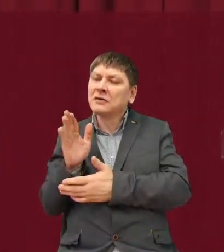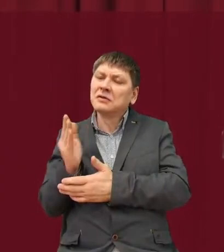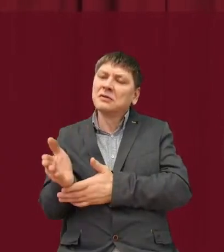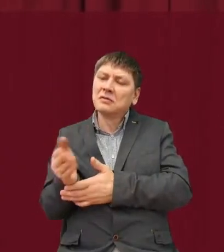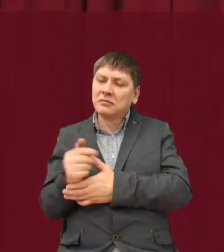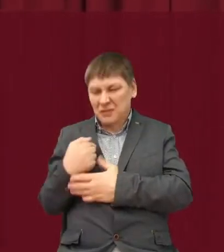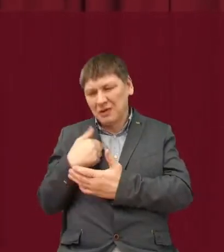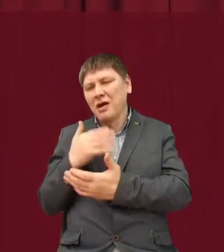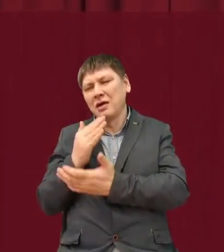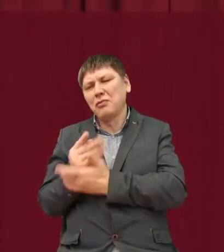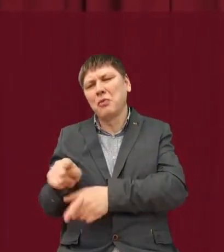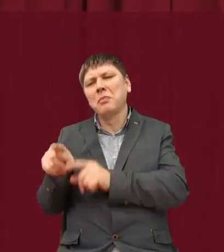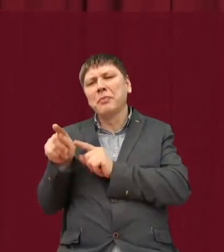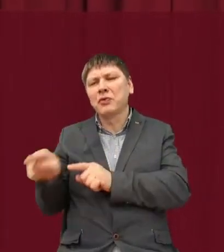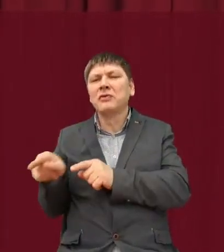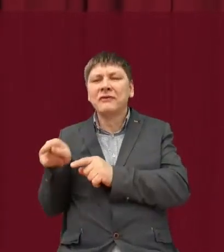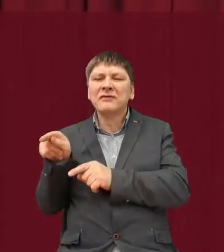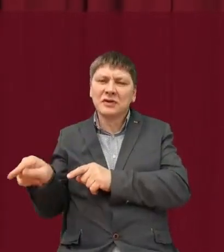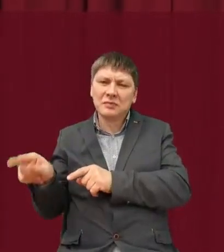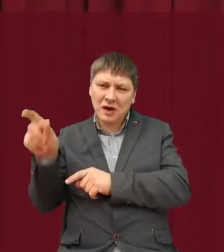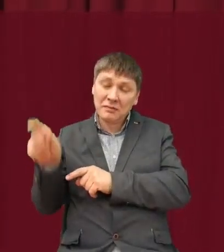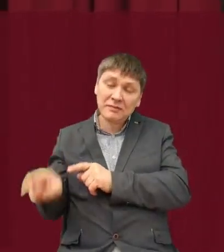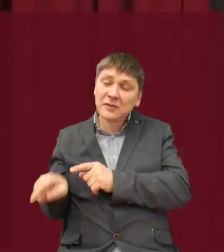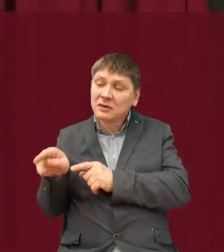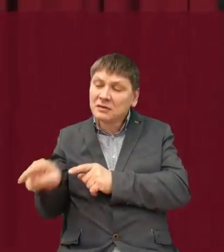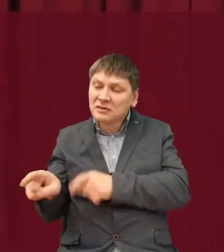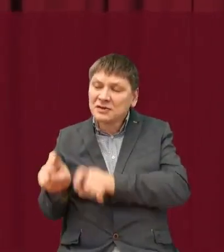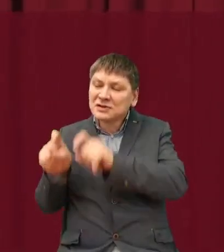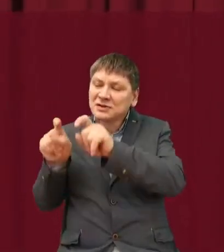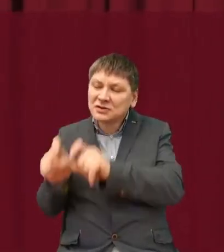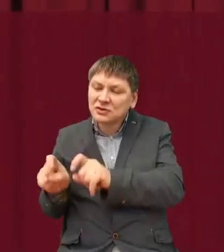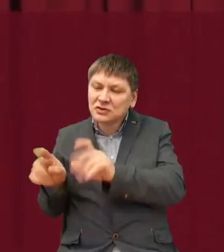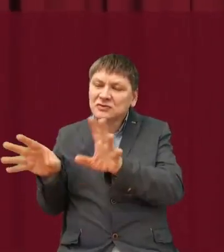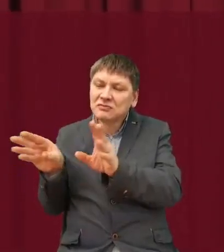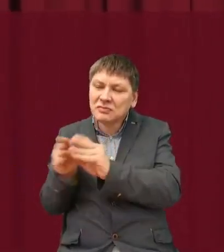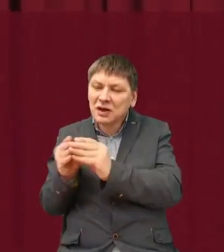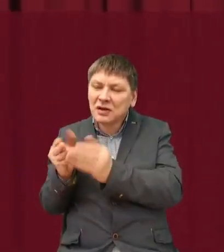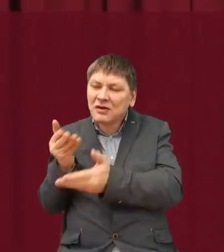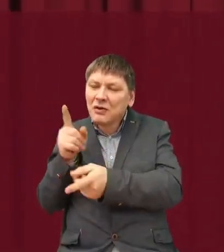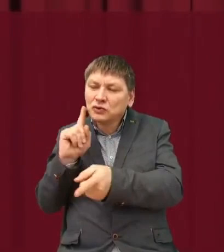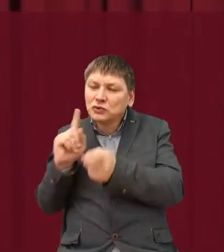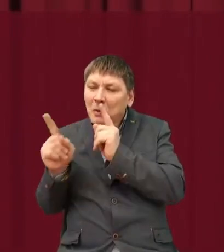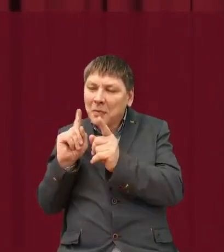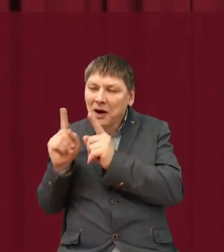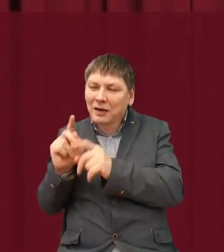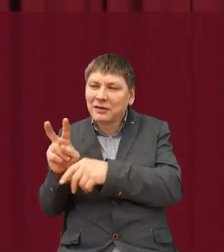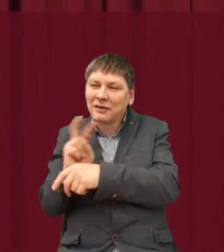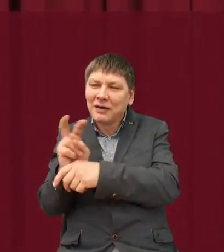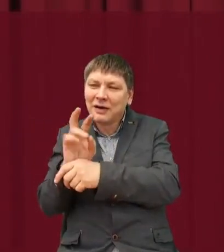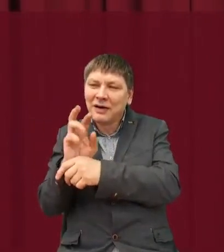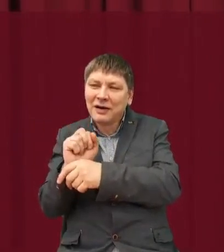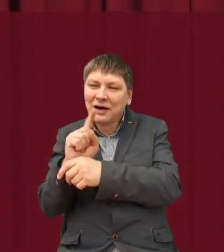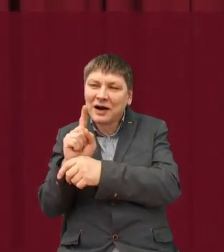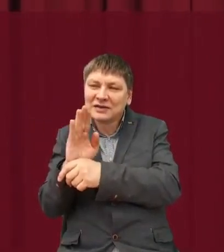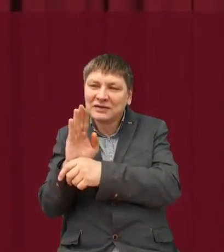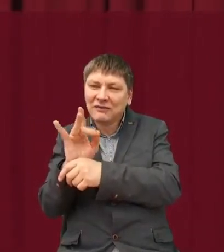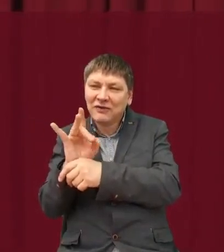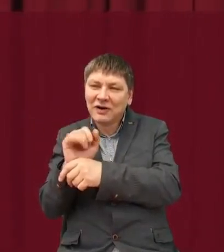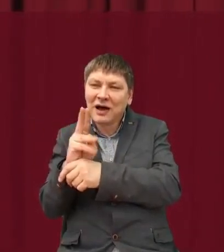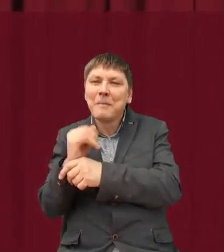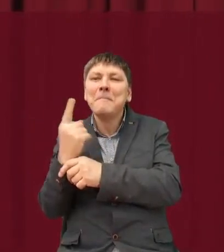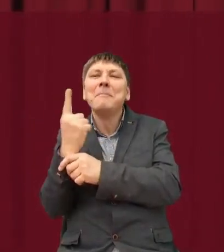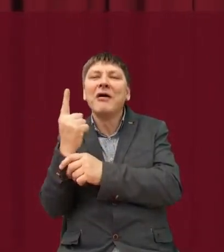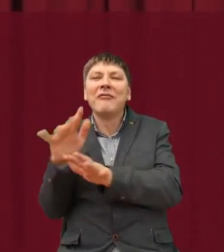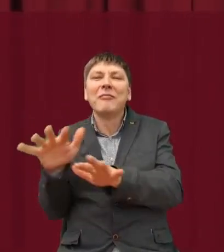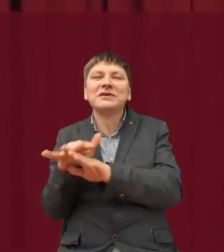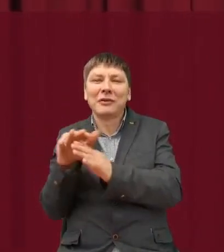имея что-то против себя что ты сидишь собрании развратителей это наверное отсылка к